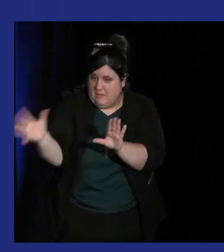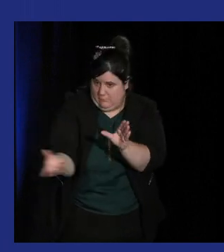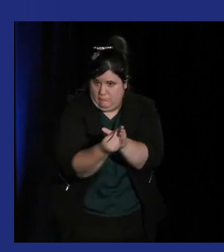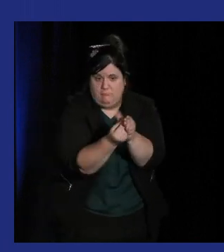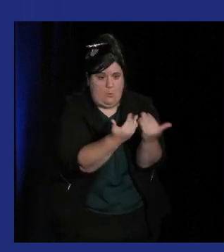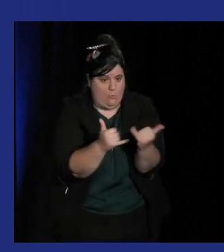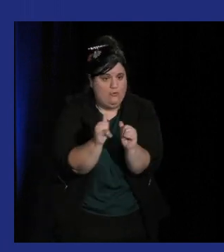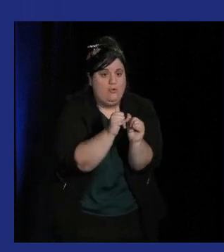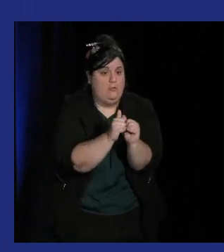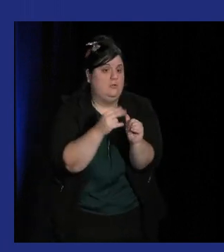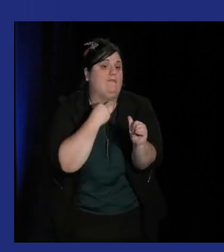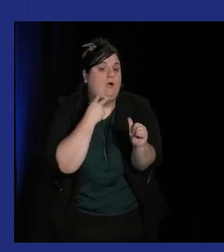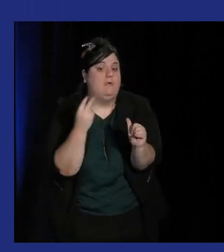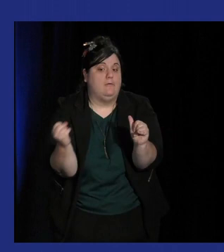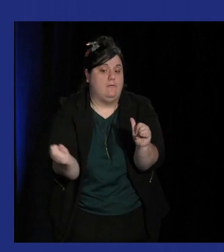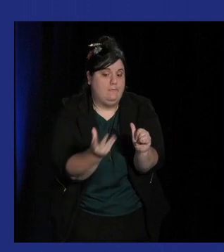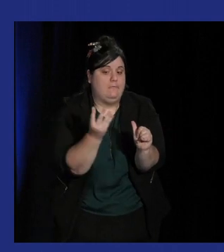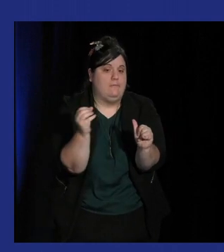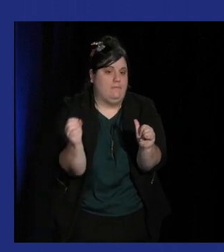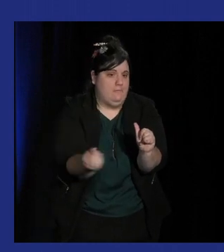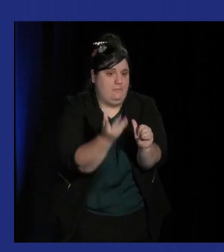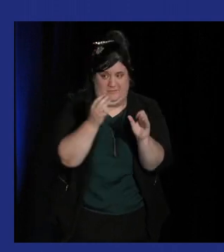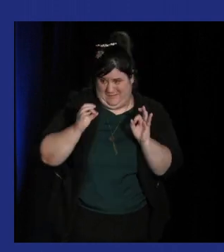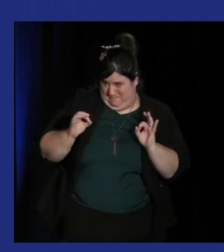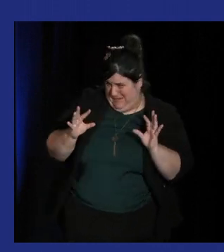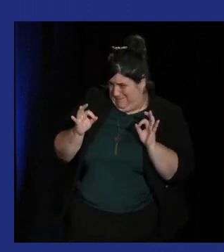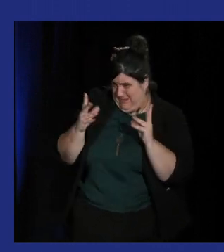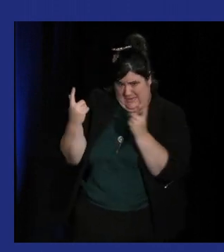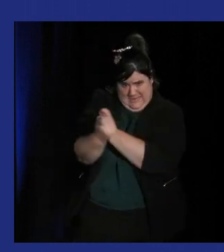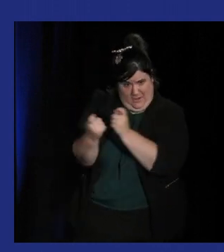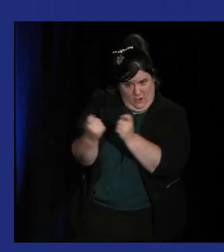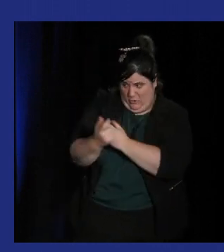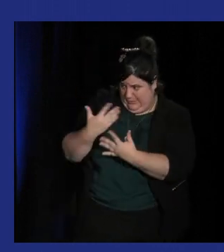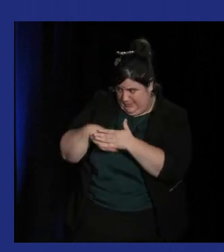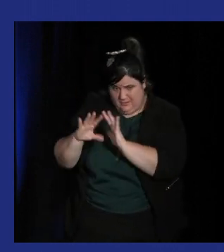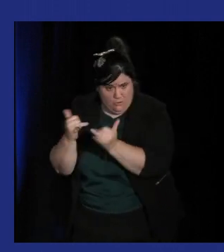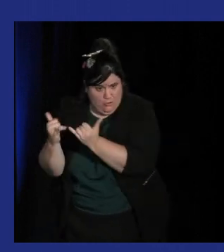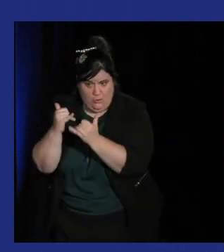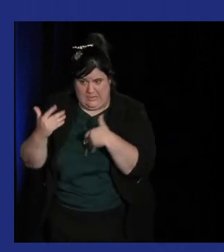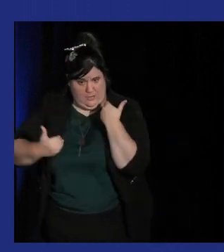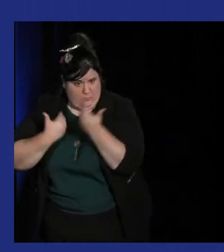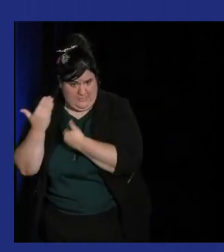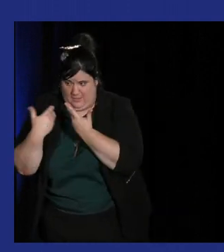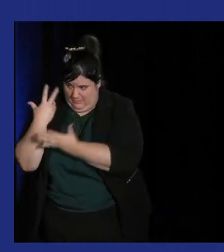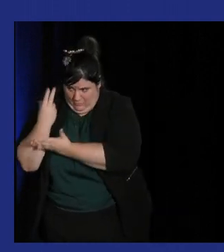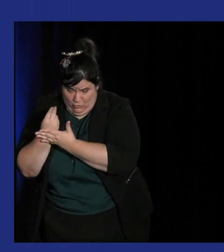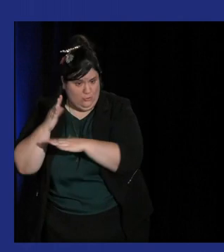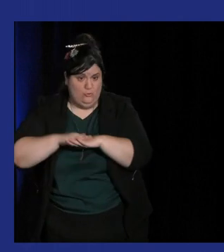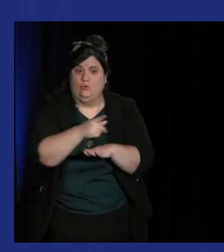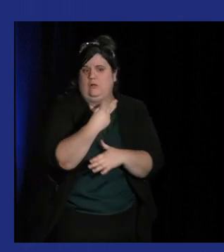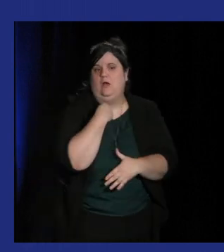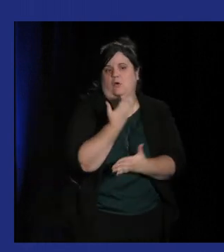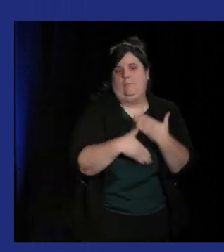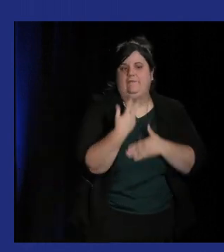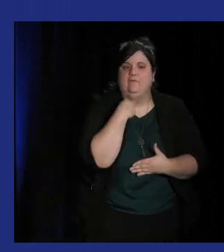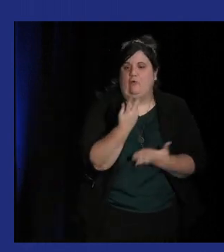en jeu et en fait ça va se lancer vraiment comme si c'était des dialogues avec des acteurs sauf que c'est des voix